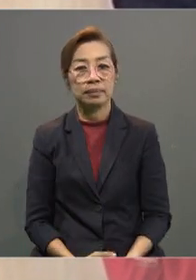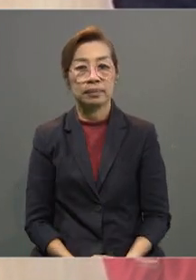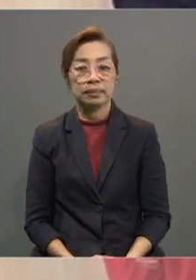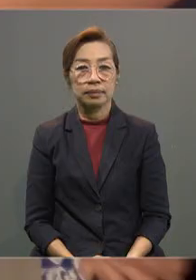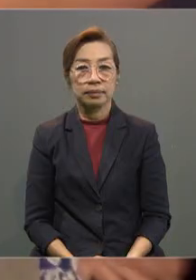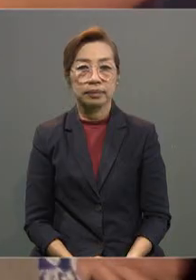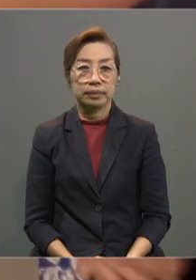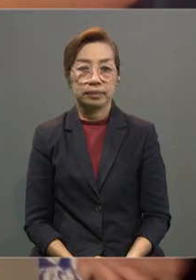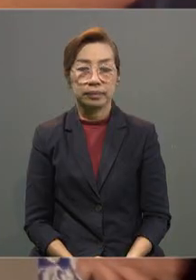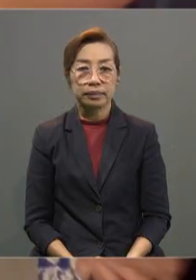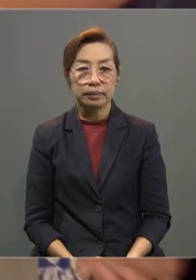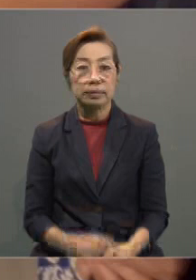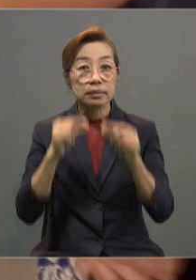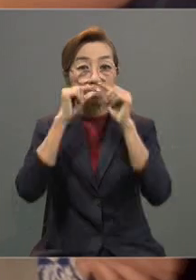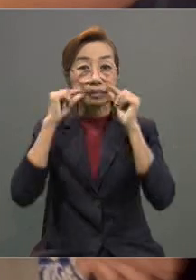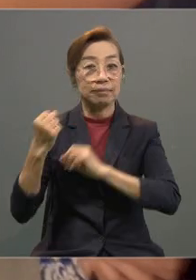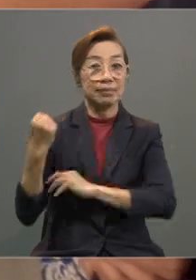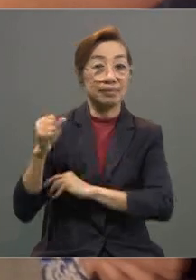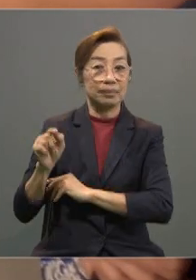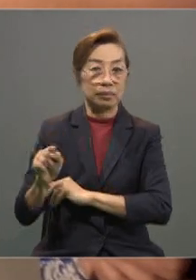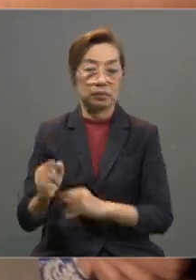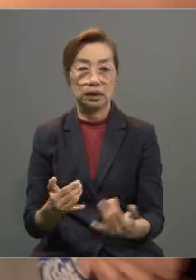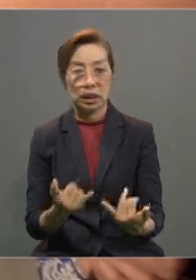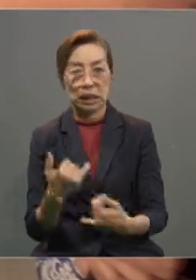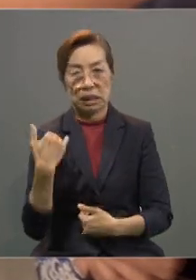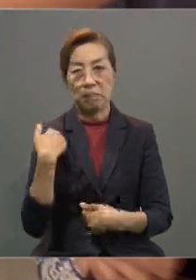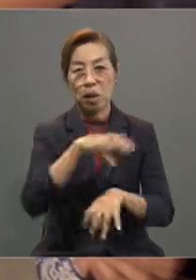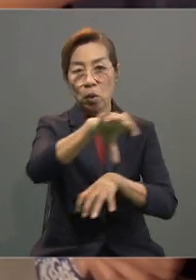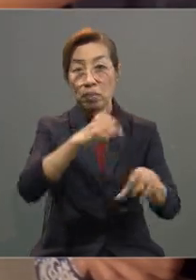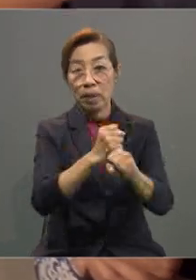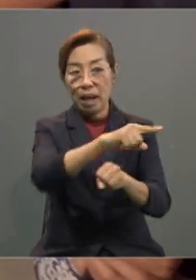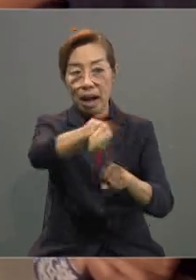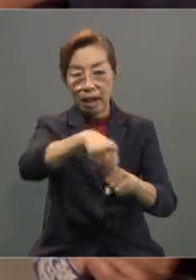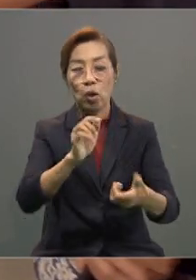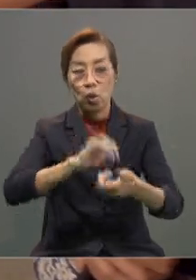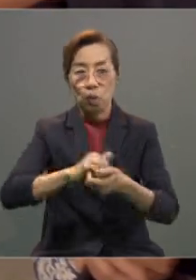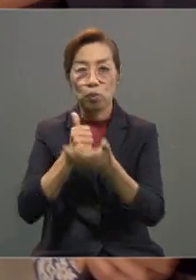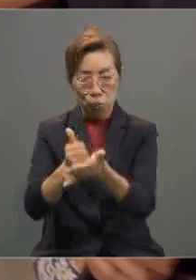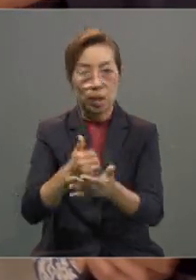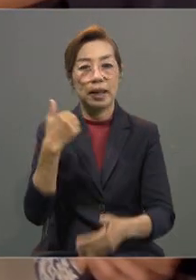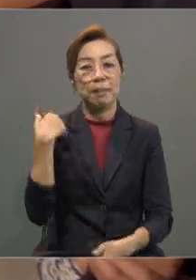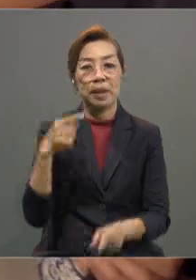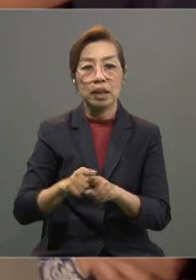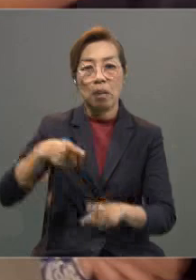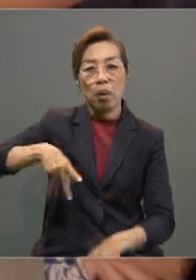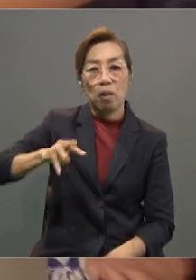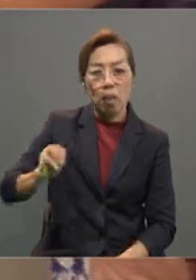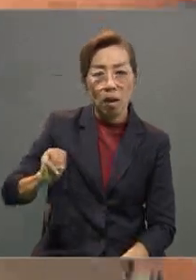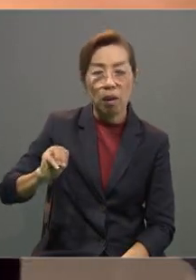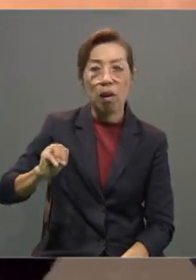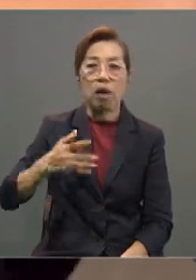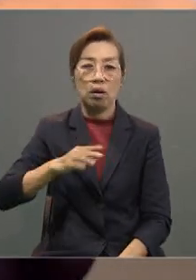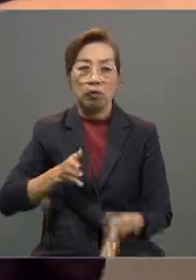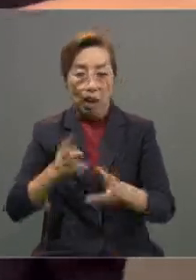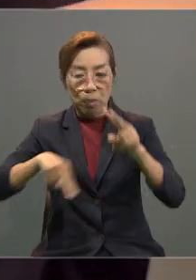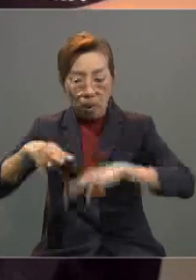นะขณะที่กันจำพลังบอกว่าตอนนี้ก็มีหลายหน่วยงานเนี่ยเข้ามาช่วยเหลือนะคะทั้งฝ่ายปกครองแล้วก็พมค่ะซึ่งอาจจะพิจารณา